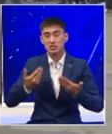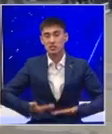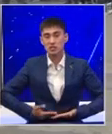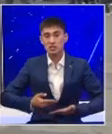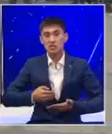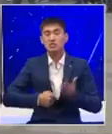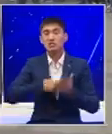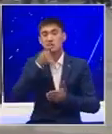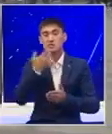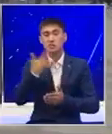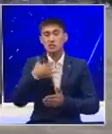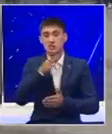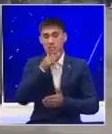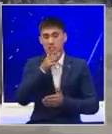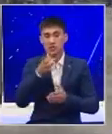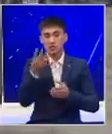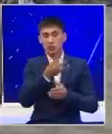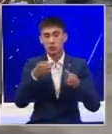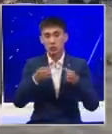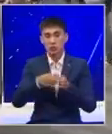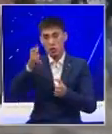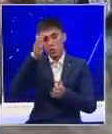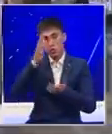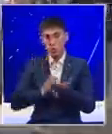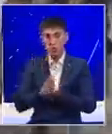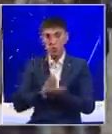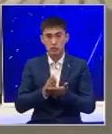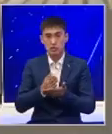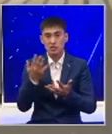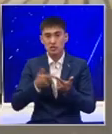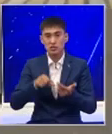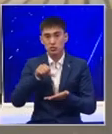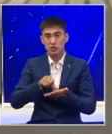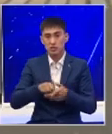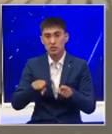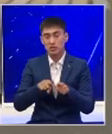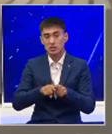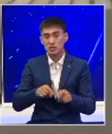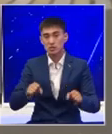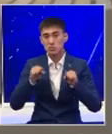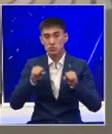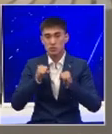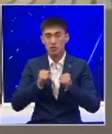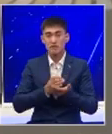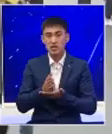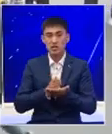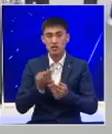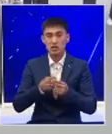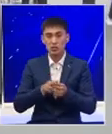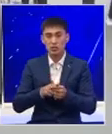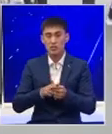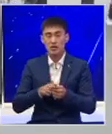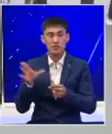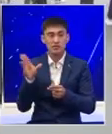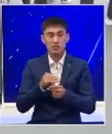50 А четвертую группу составили государственные служащие среди участников также немало спортсменов Ветеранов которые